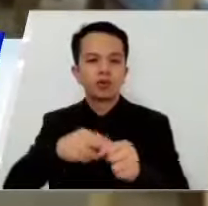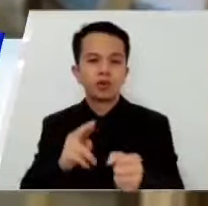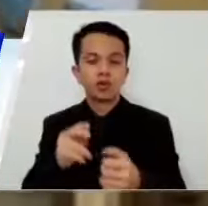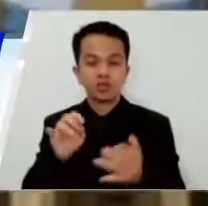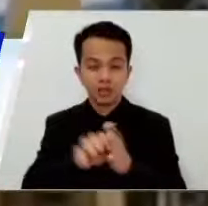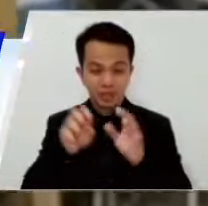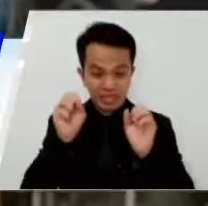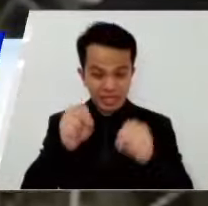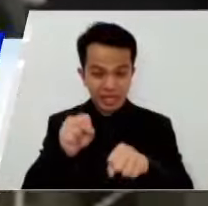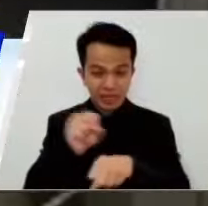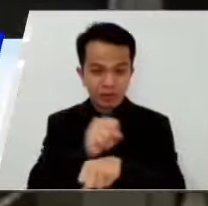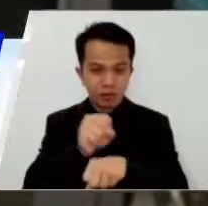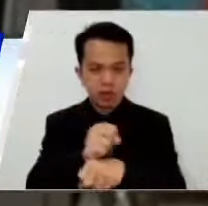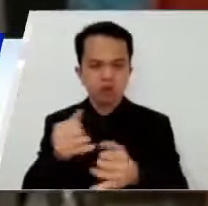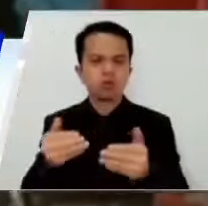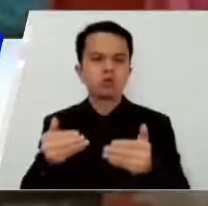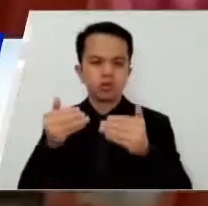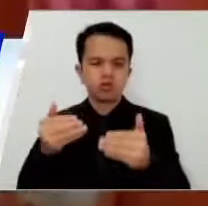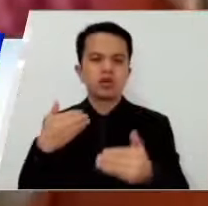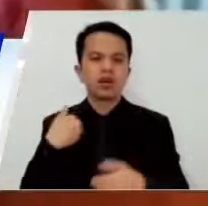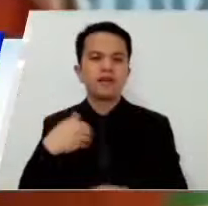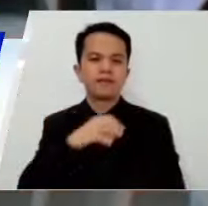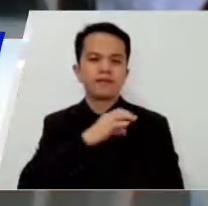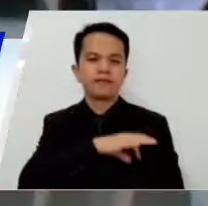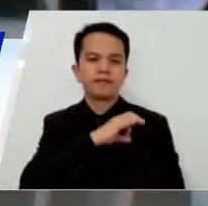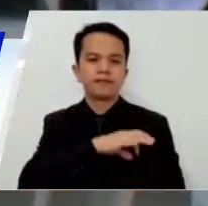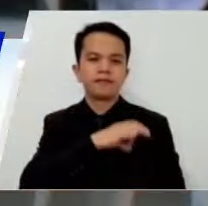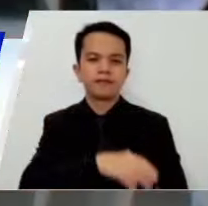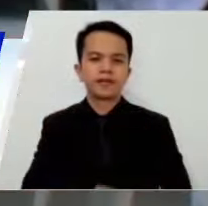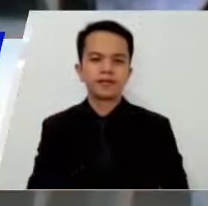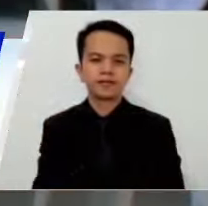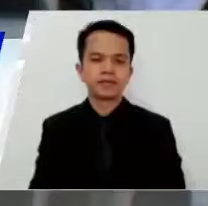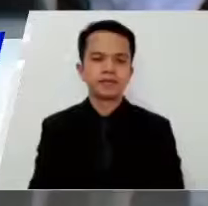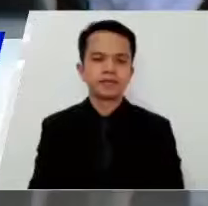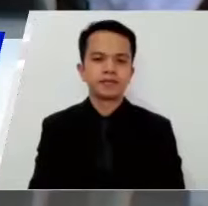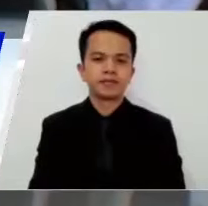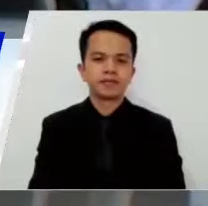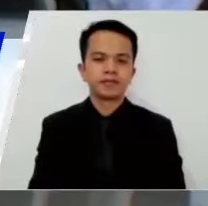ay patuloy pa rin magkakaroon ng benepisyo.